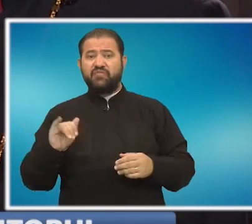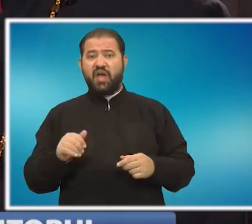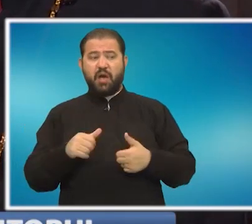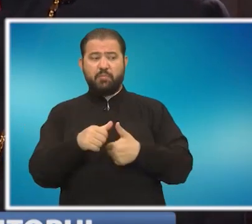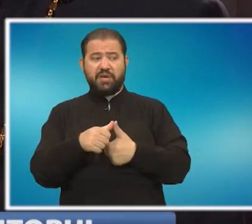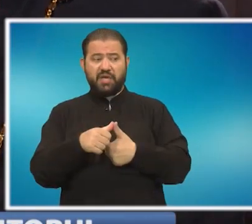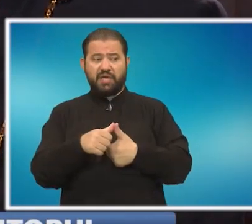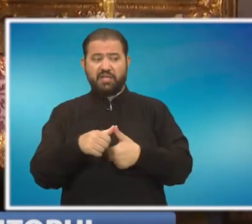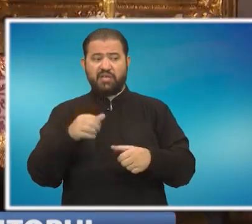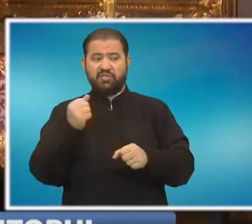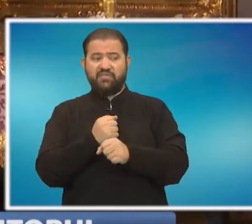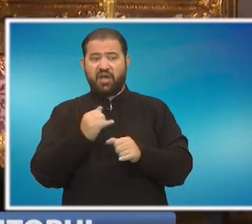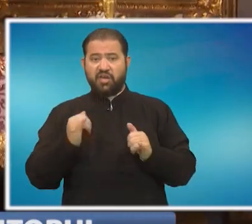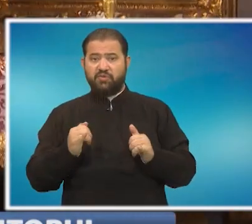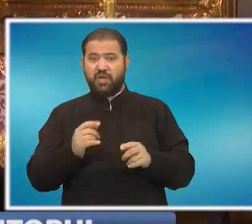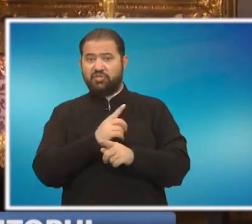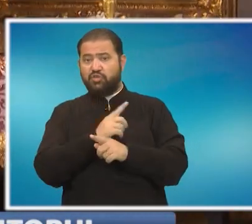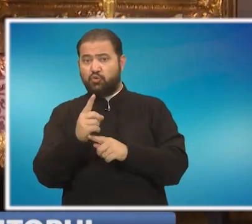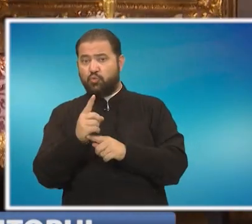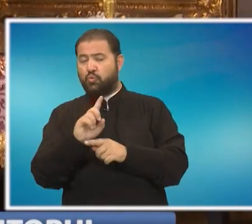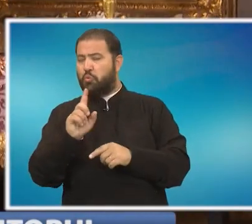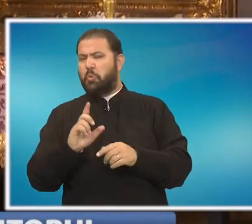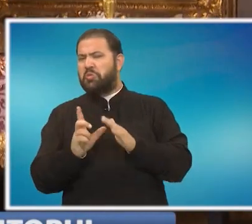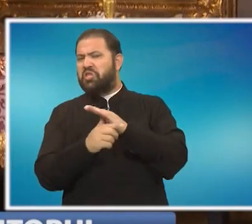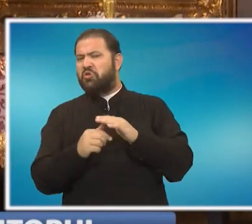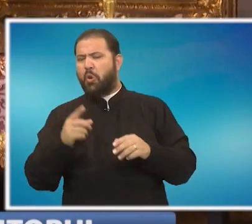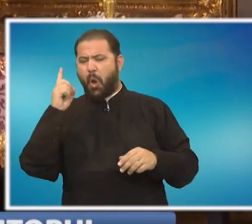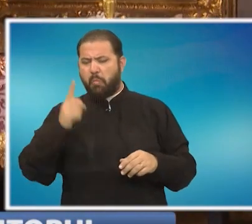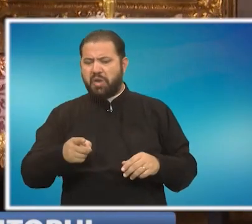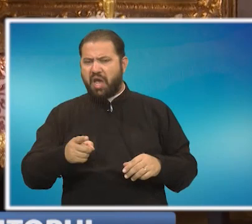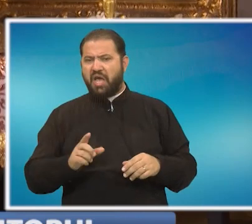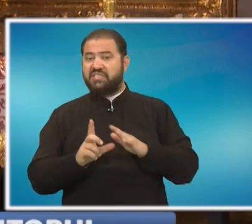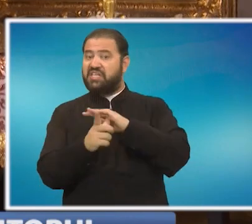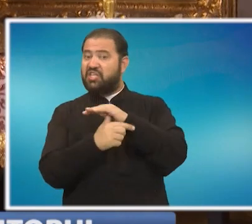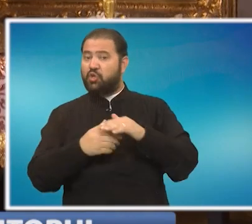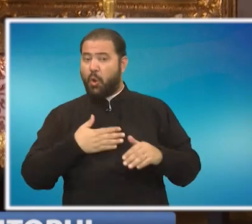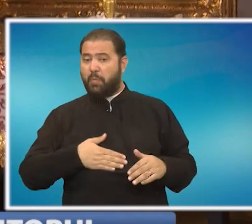și facem acest lucru nu dintr-o obligație, ci dintr-o bucurie,